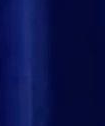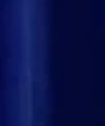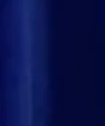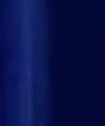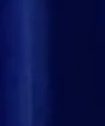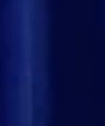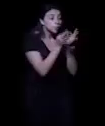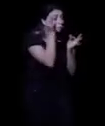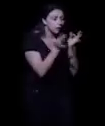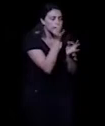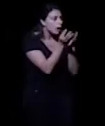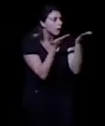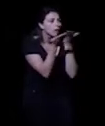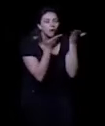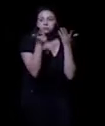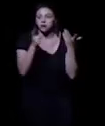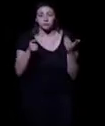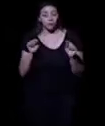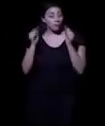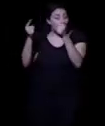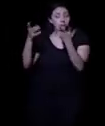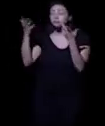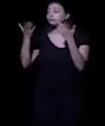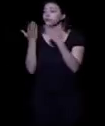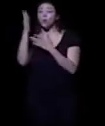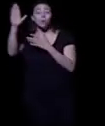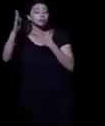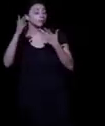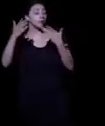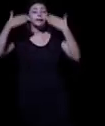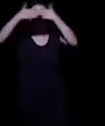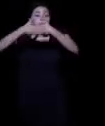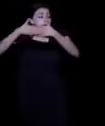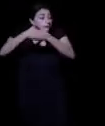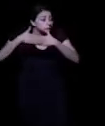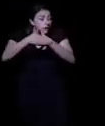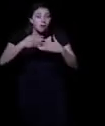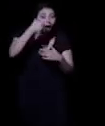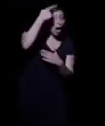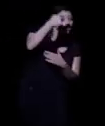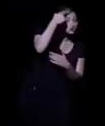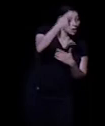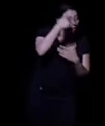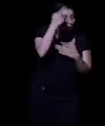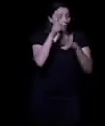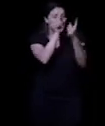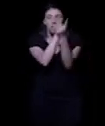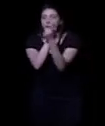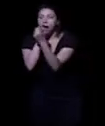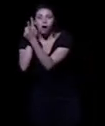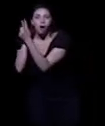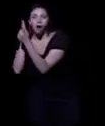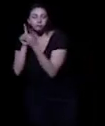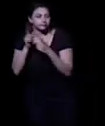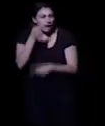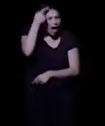humanoïdes. J'ai visité des studios d'effets spéciaux. J'ai même parlé avec des ingénieurs passionnés me parler de